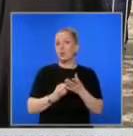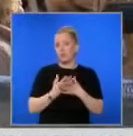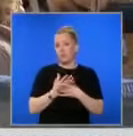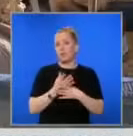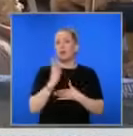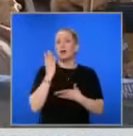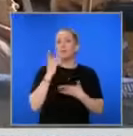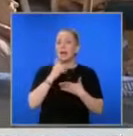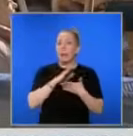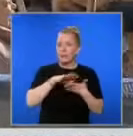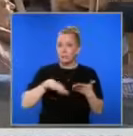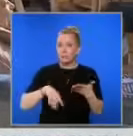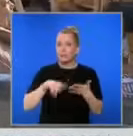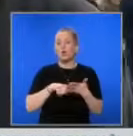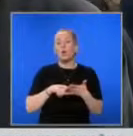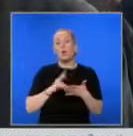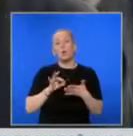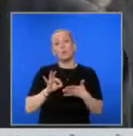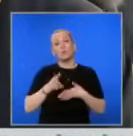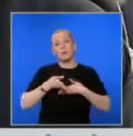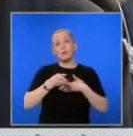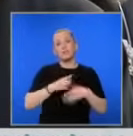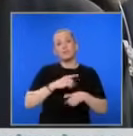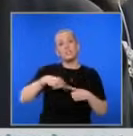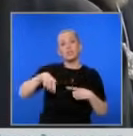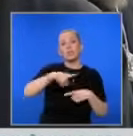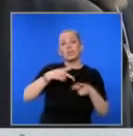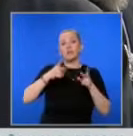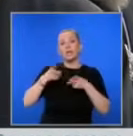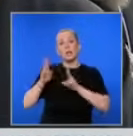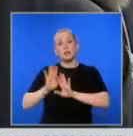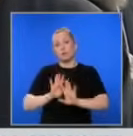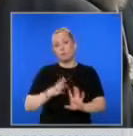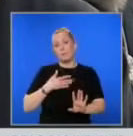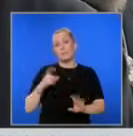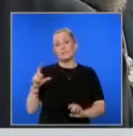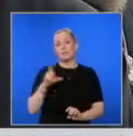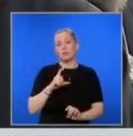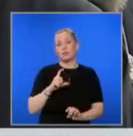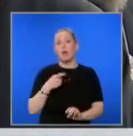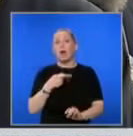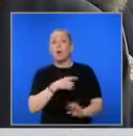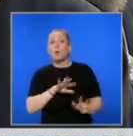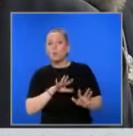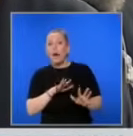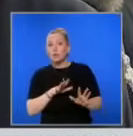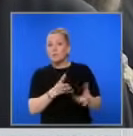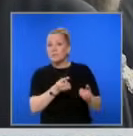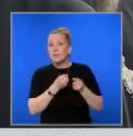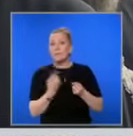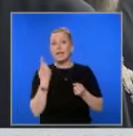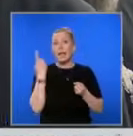ще подкрепят всяко решение на синода. Когато вземат единодушно решение или единомислено